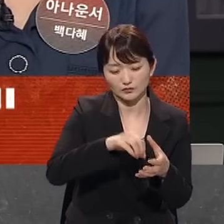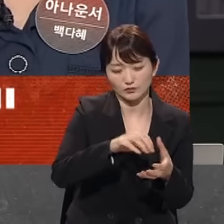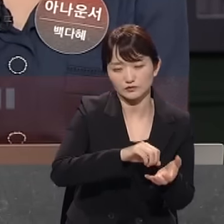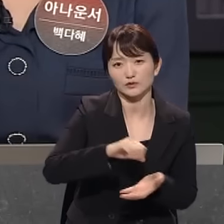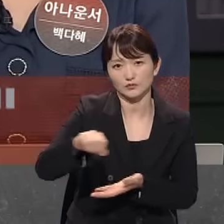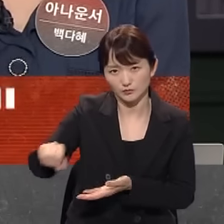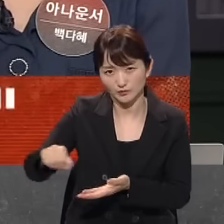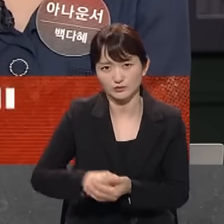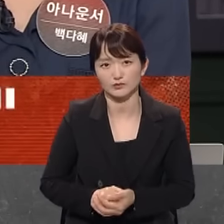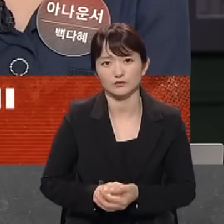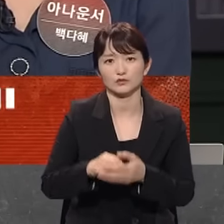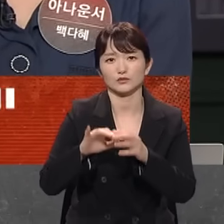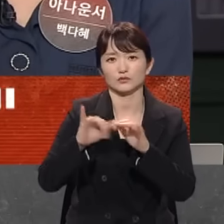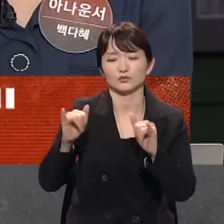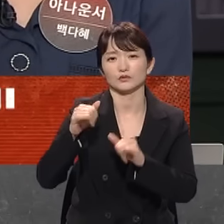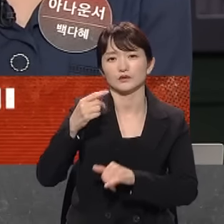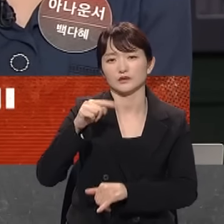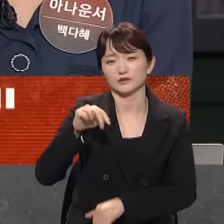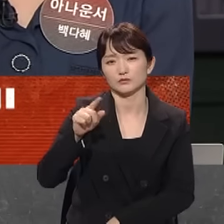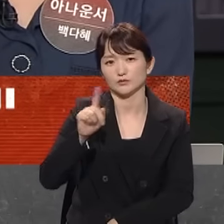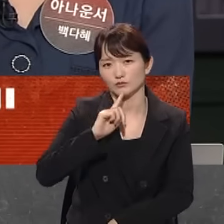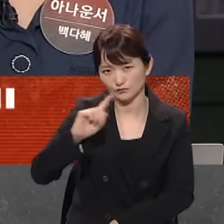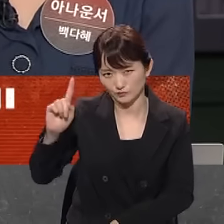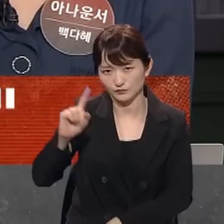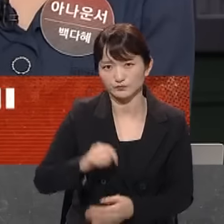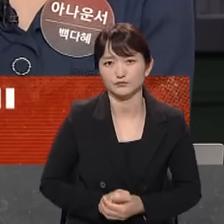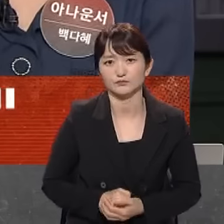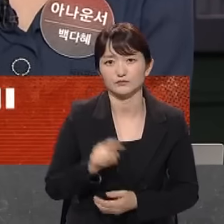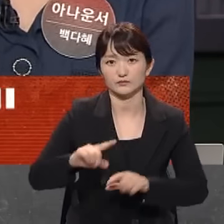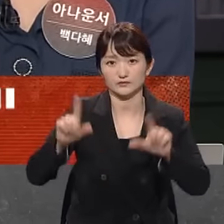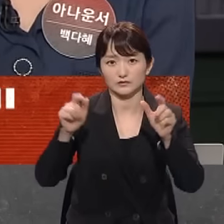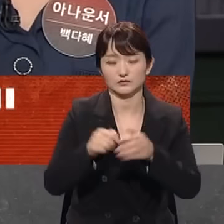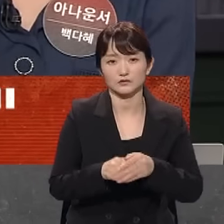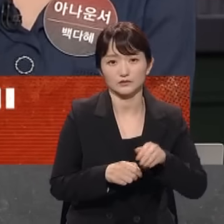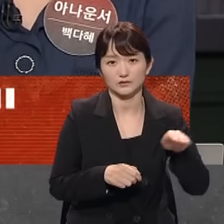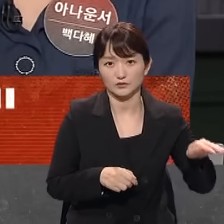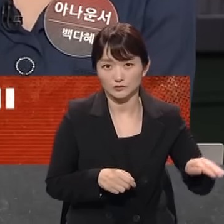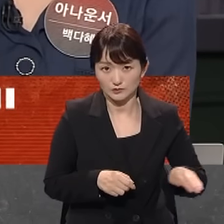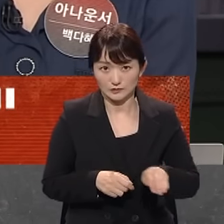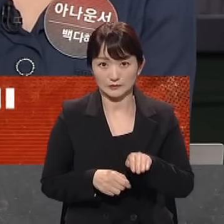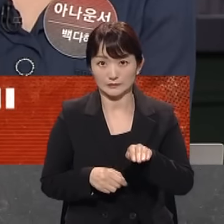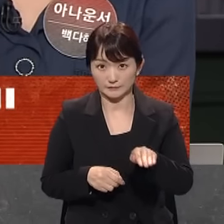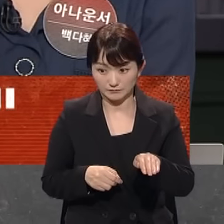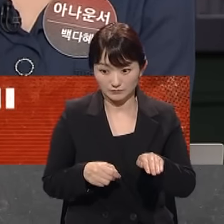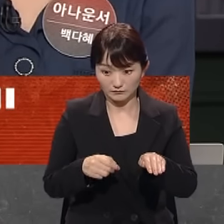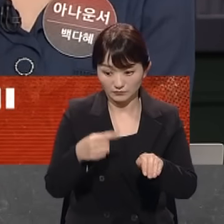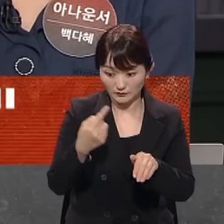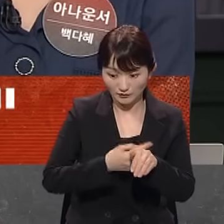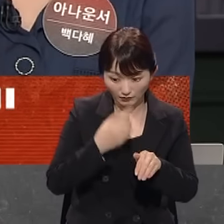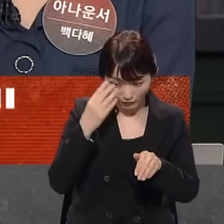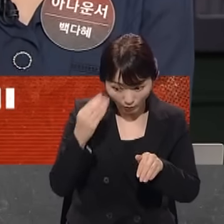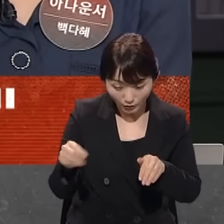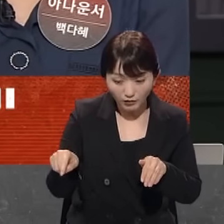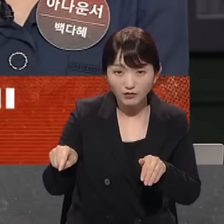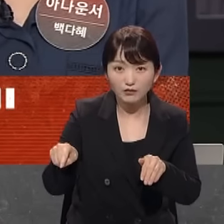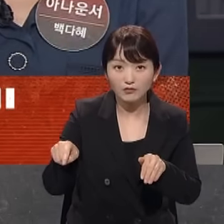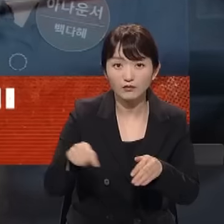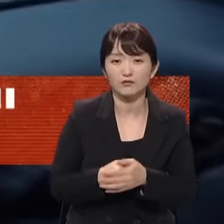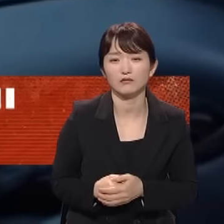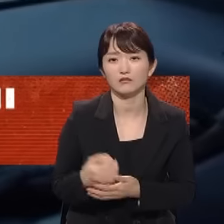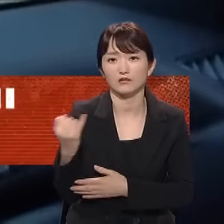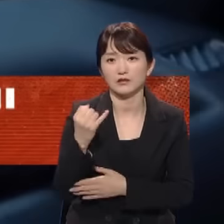해서 따로 처리해왔다고 하는데요. 그런데 이날 주차하기 위해서 서행하던 중에 우연히 무단투기 현장을 목격한 겁니다. 아하.